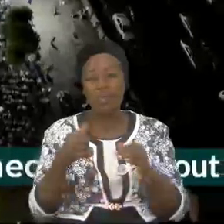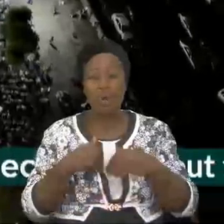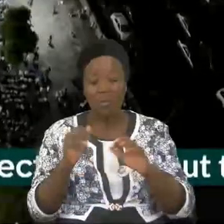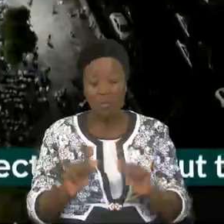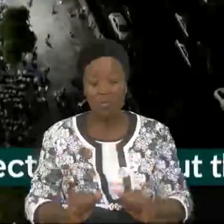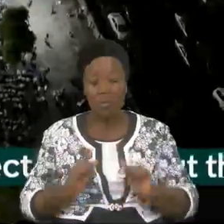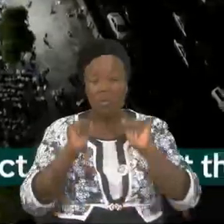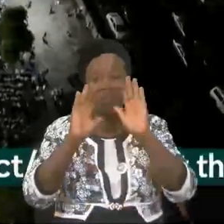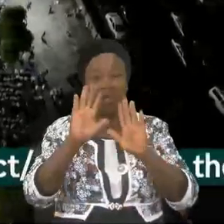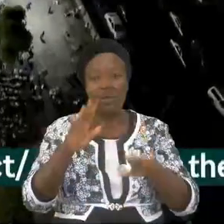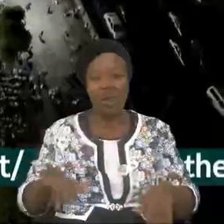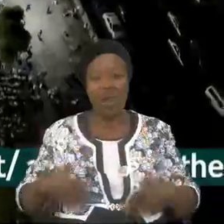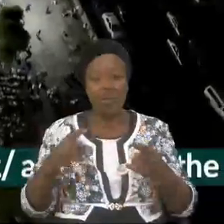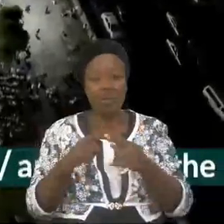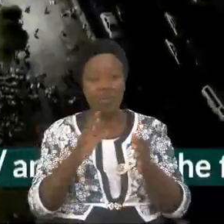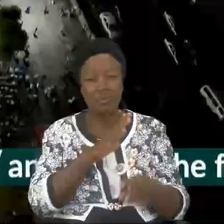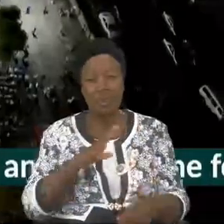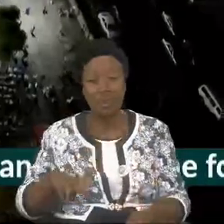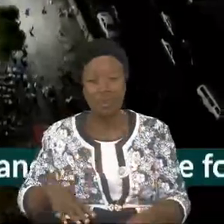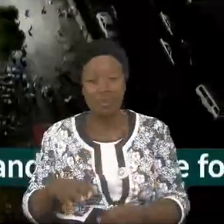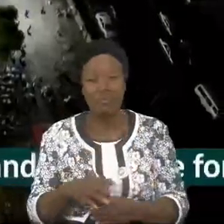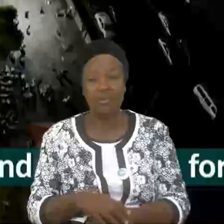si tu as donné ta vie à Christ,